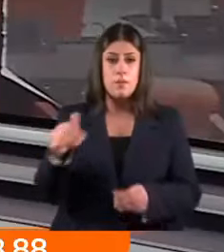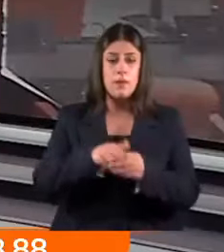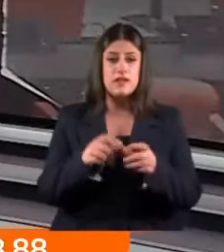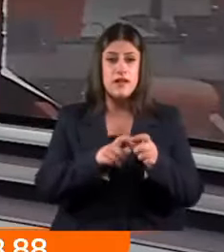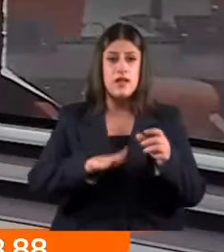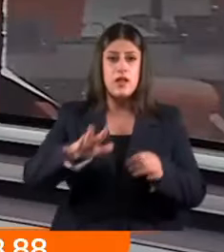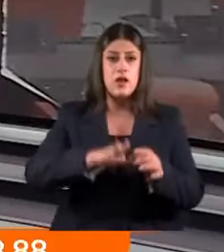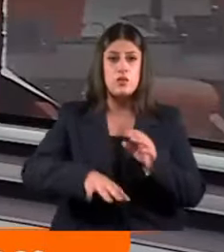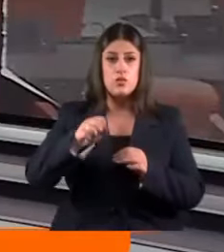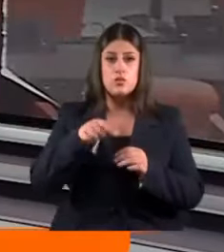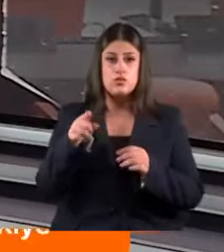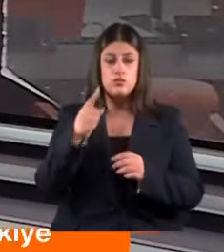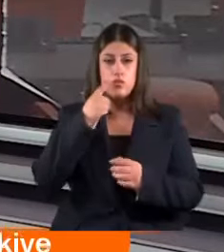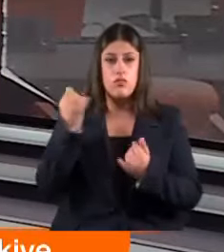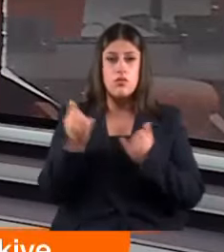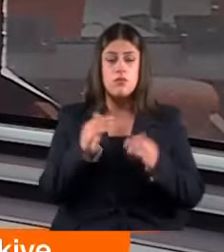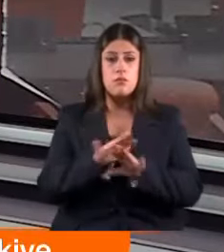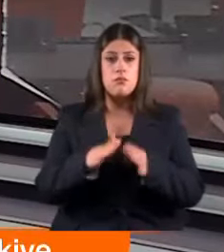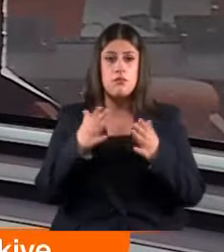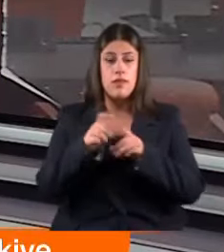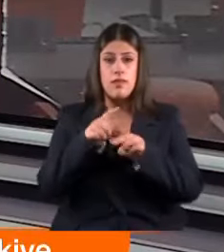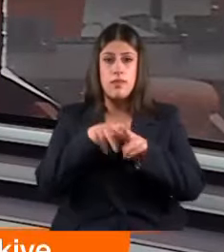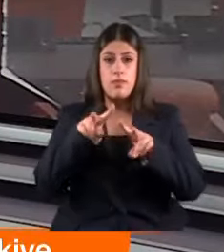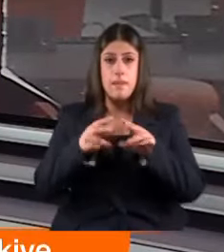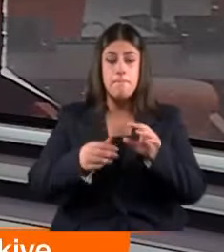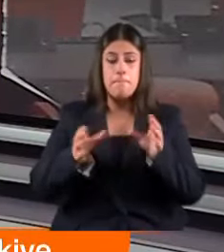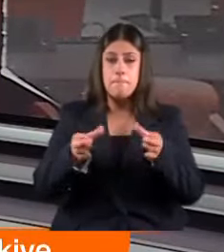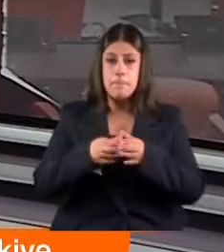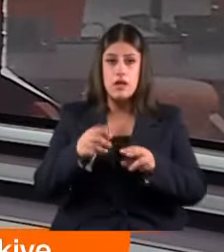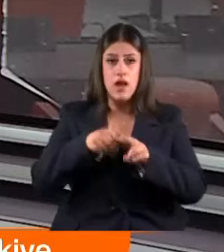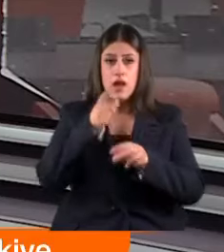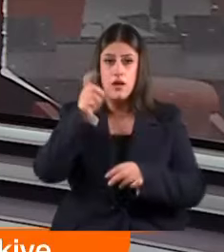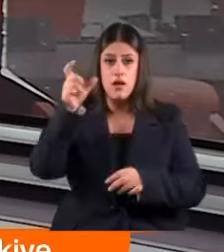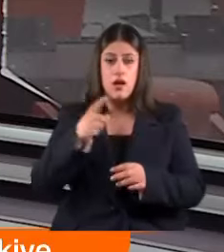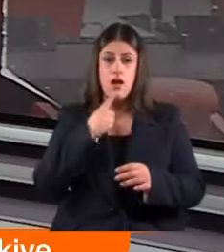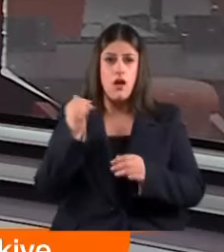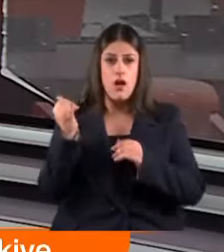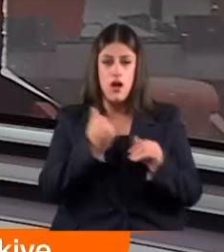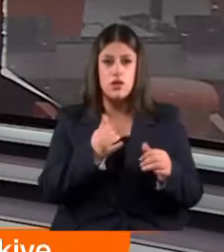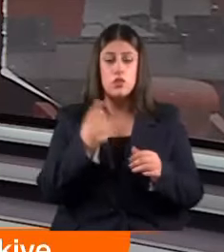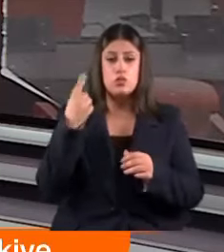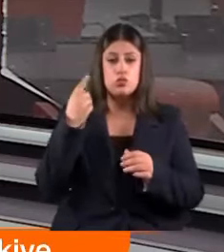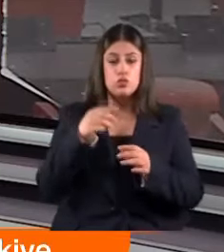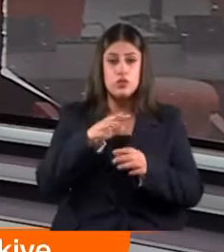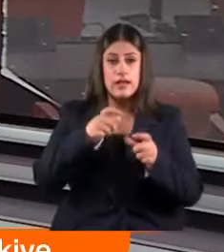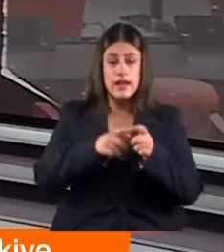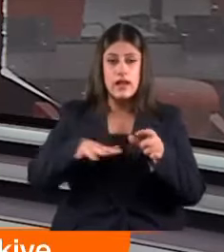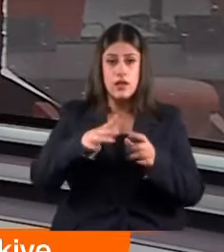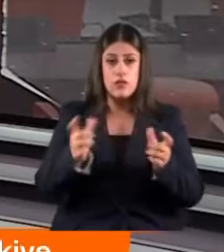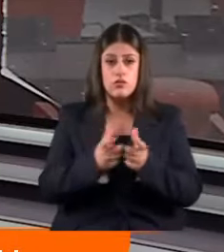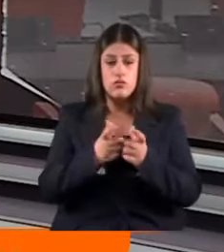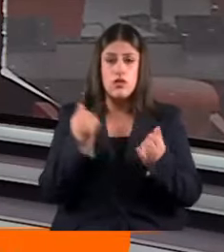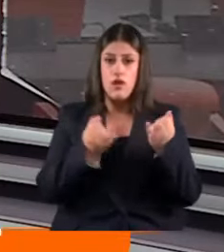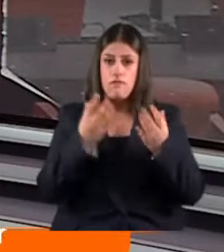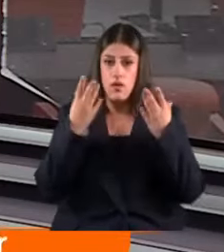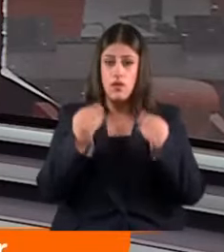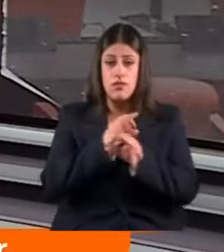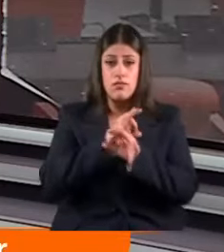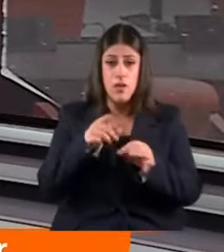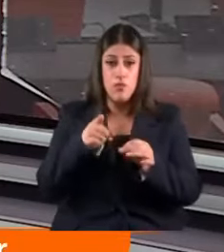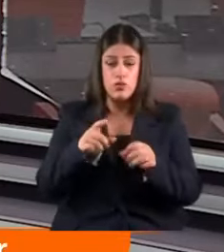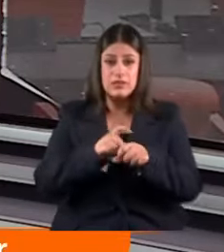Meclis Genel Kurulu'nda tartışma bitmek bilmiyor. DEM Partili Ali Bozan'ın hakaretleri dün genel kurulda kavga çıkarmıştı. Tam o gerilim